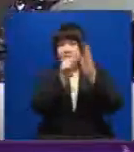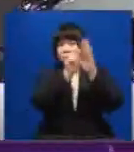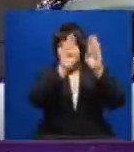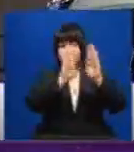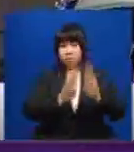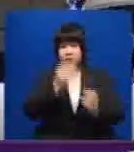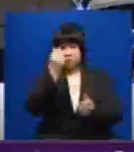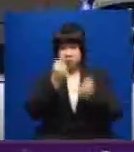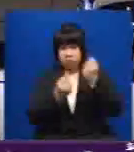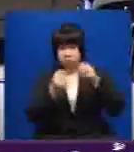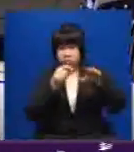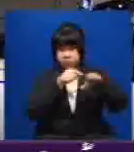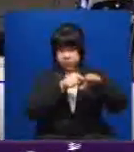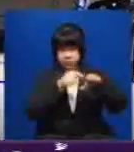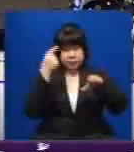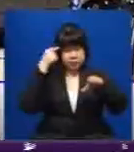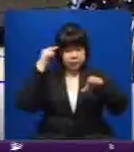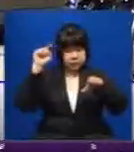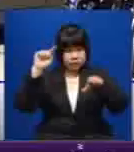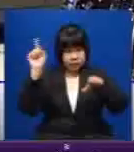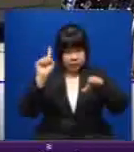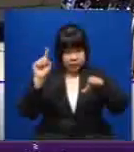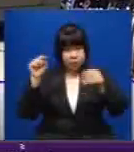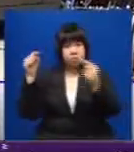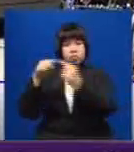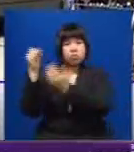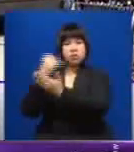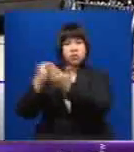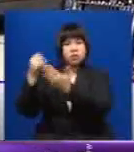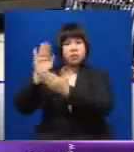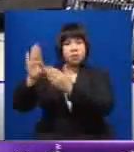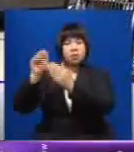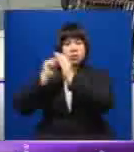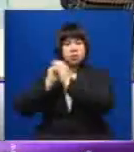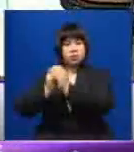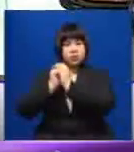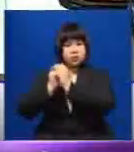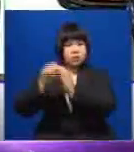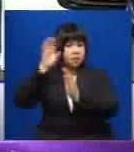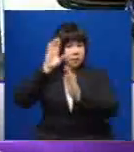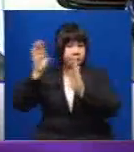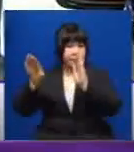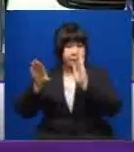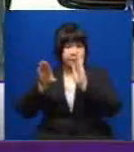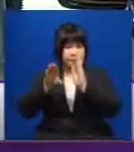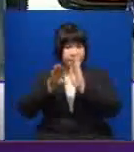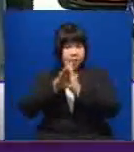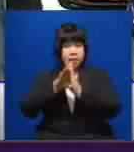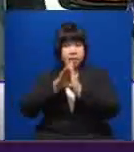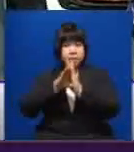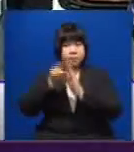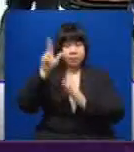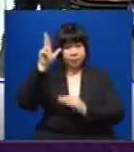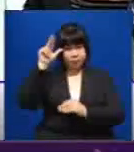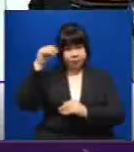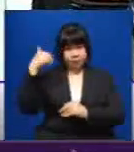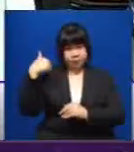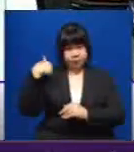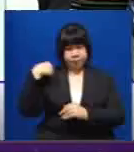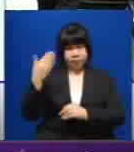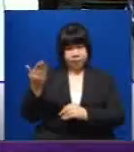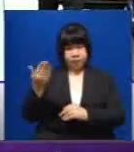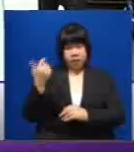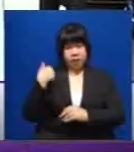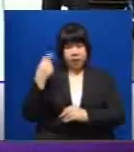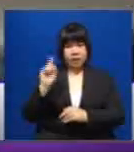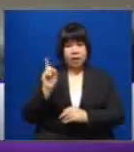ถยนต์คันนี้ได้รับแรงบันดาลใจผ่านงานศิลปะของจีนที่มีภาพสัญลักษณ์ของม้าอยู่ที่กระจังหน้าและด้านข้างของตัวรถซึ่งถูกจั